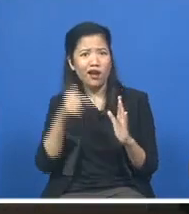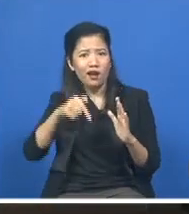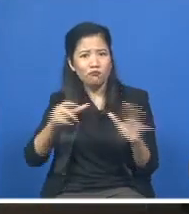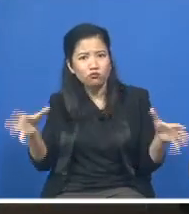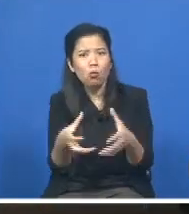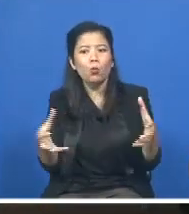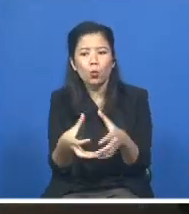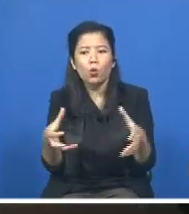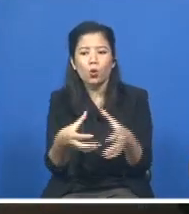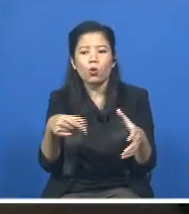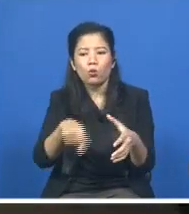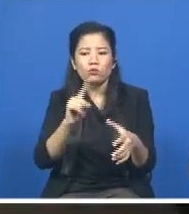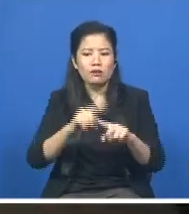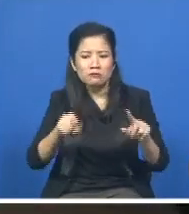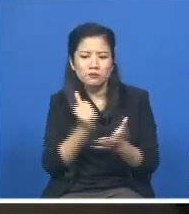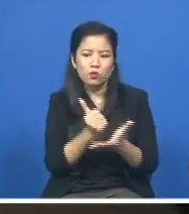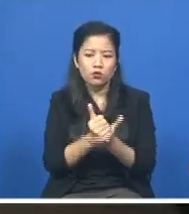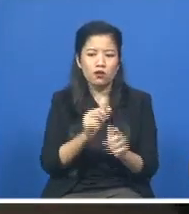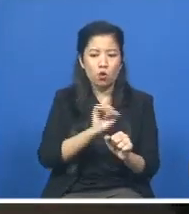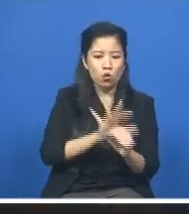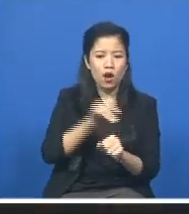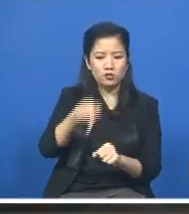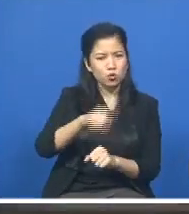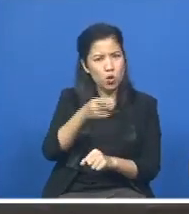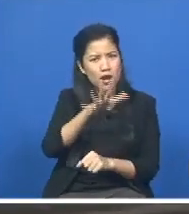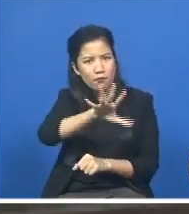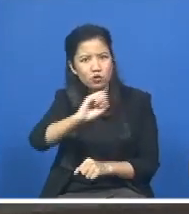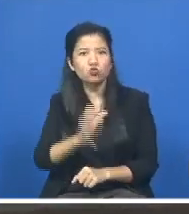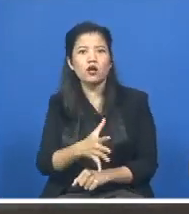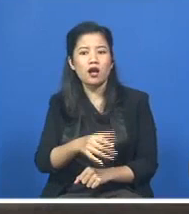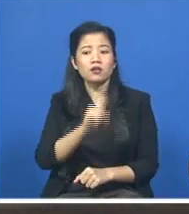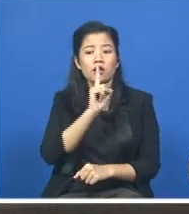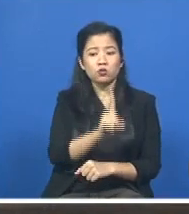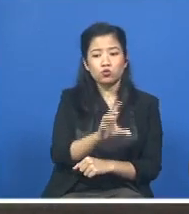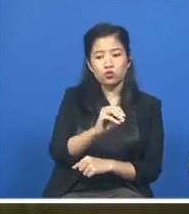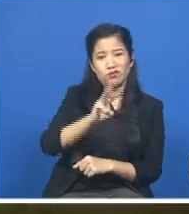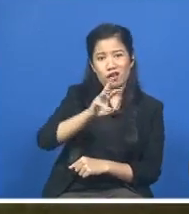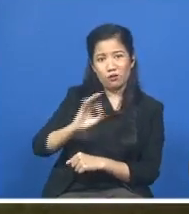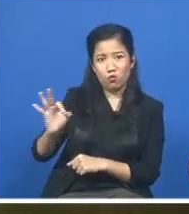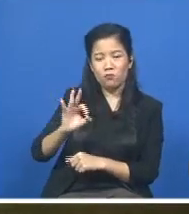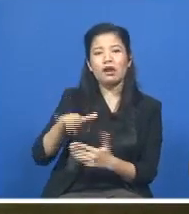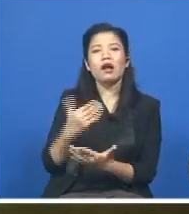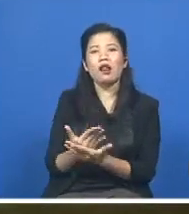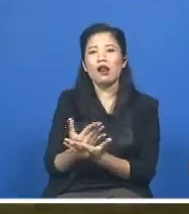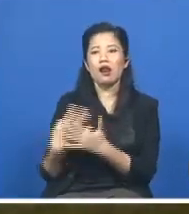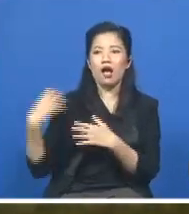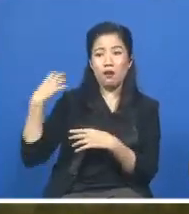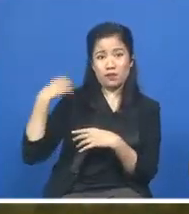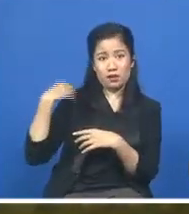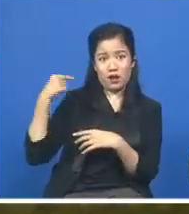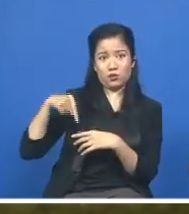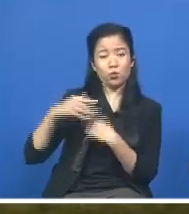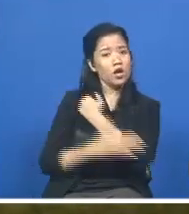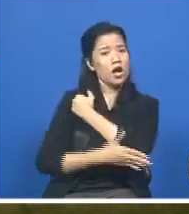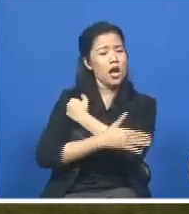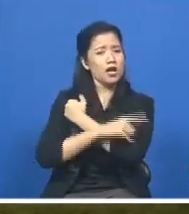yang telah menyentuh angka 5 juta. 163 ribu orang meninggal dunia. Amerika Serikat menjadi negara dengan